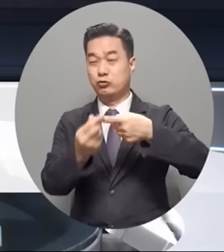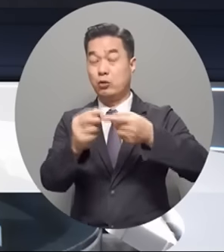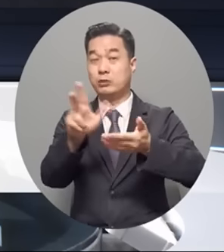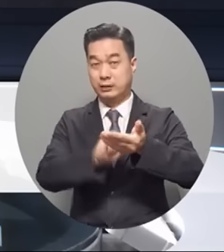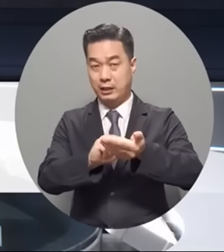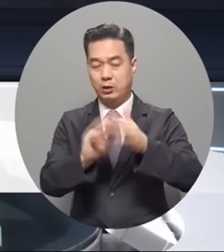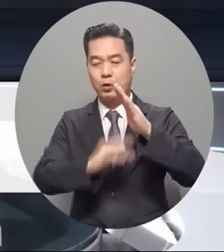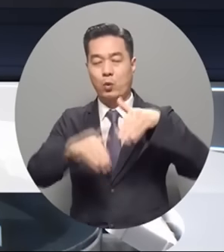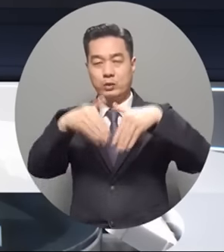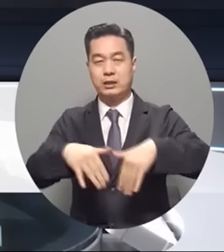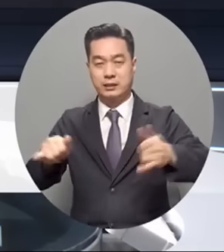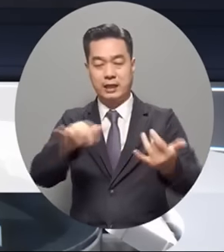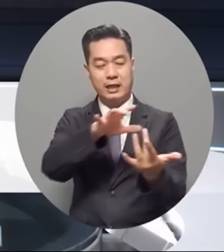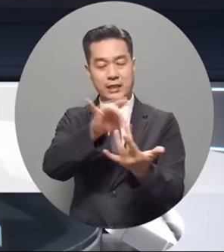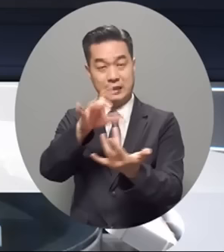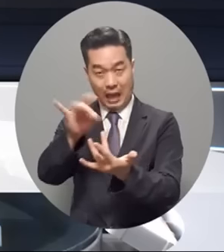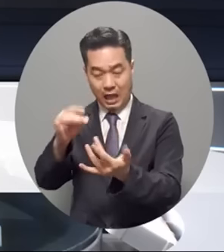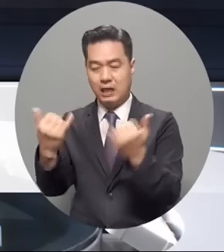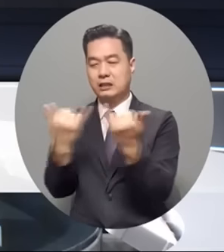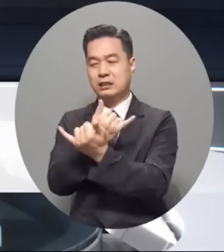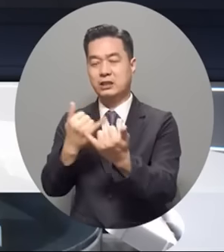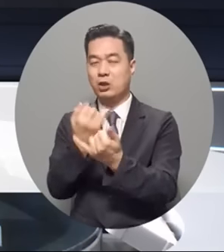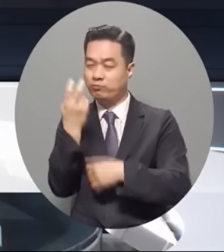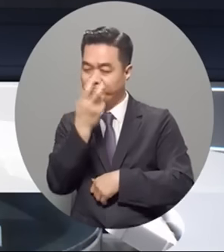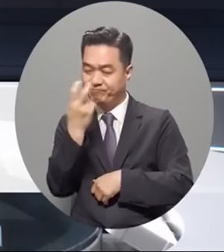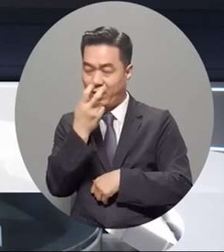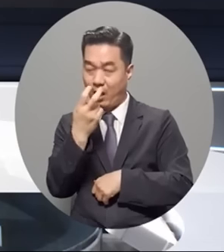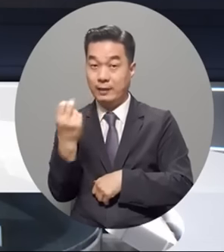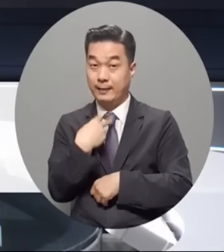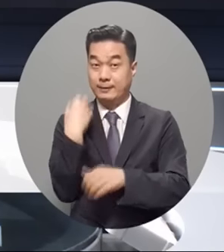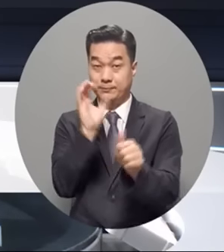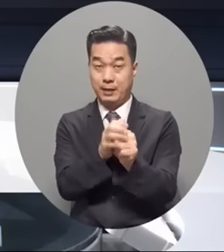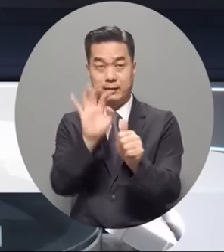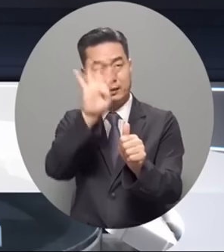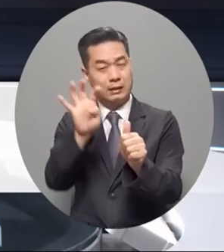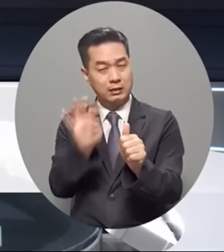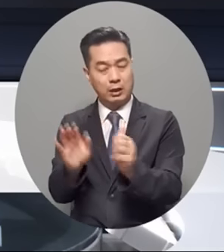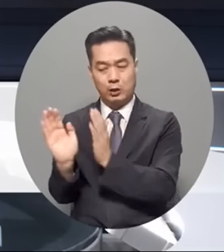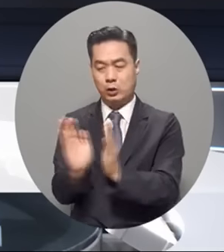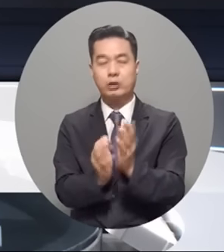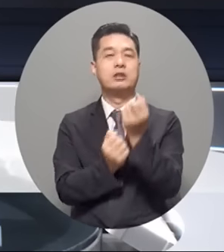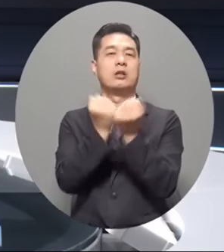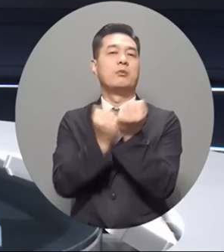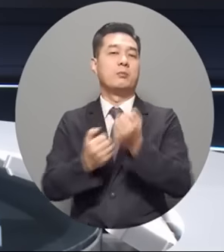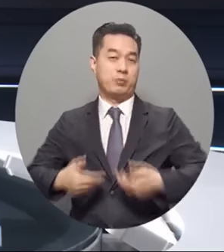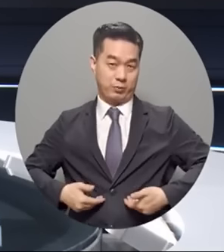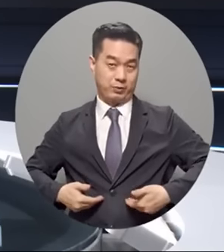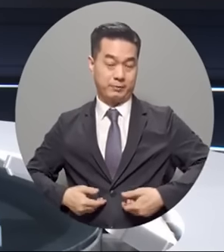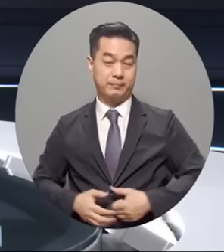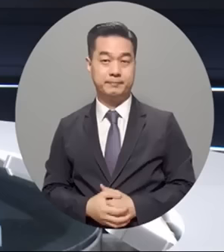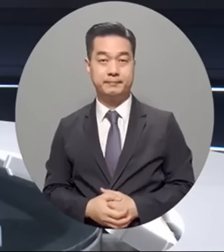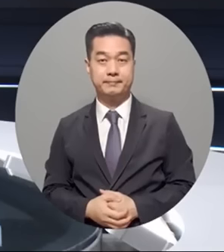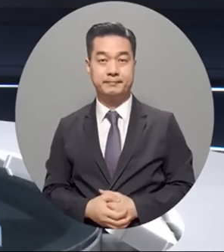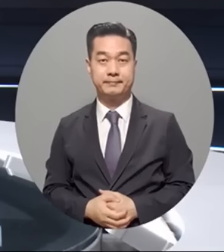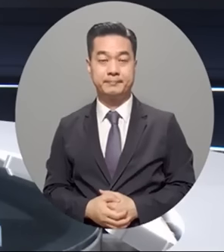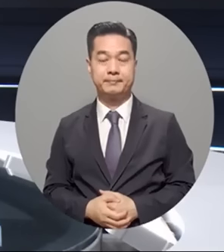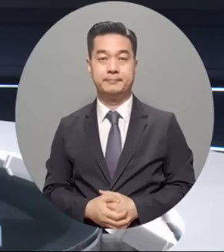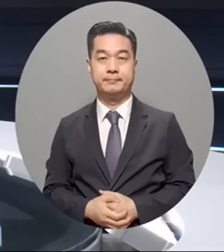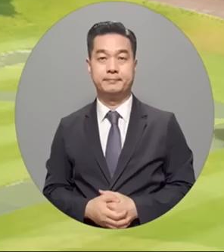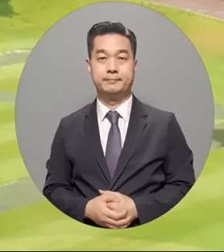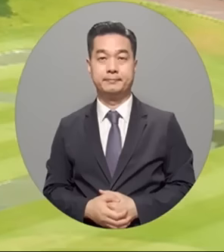인사검증과 친인척 관리 같은 일을 다시 맡게 되는 건지 정리와 설명이 필요해 보입니다. 김민찬 기자가 보도합니다.